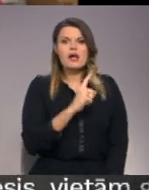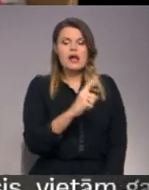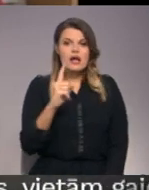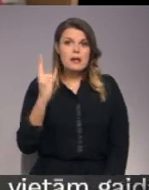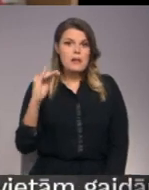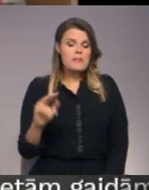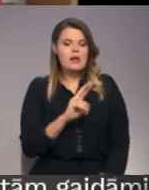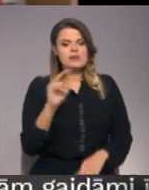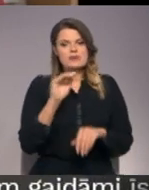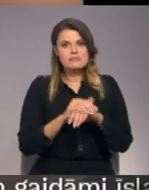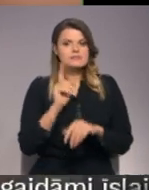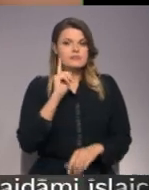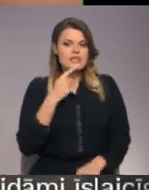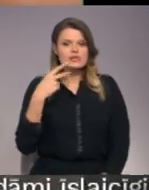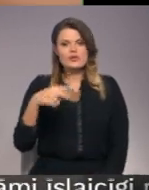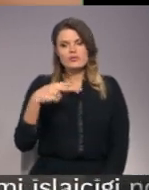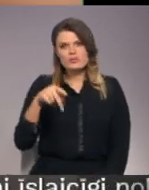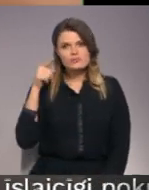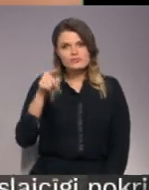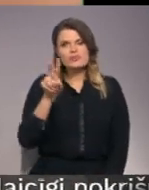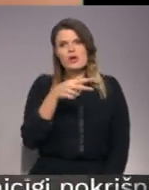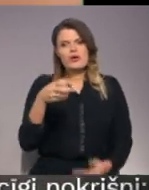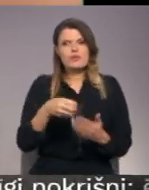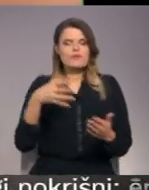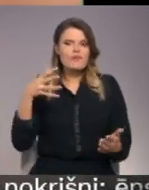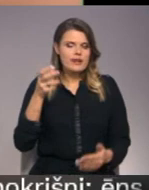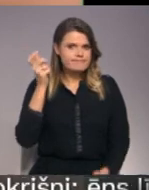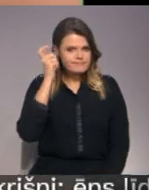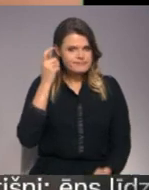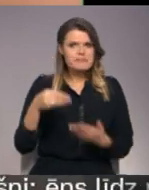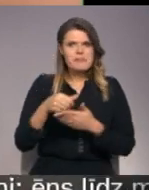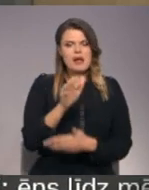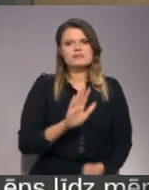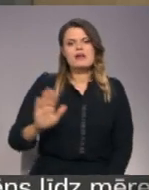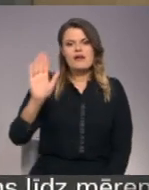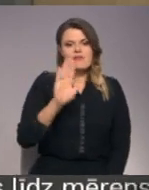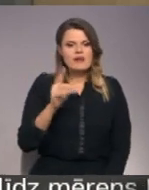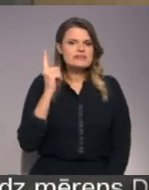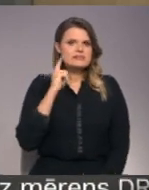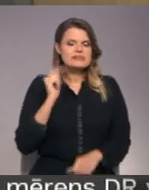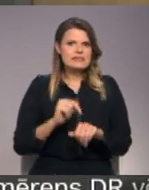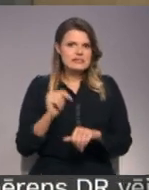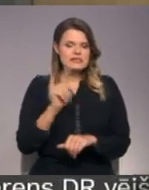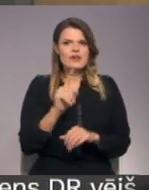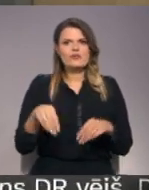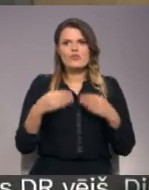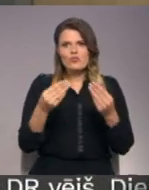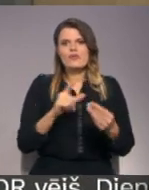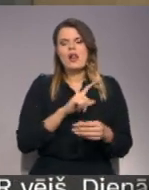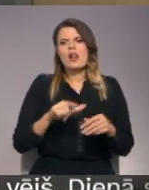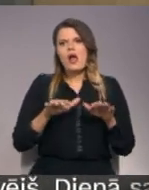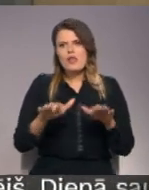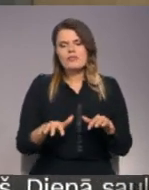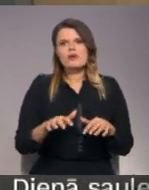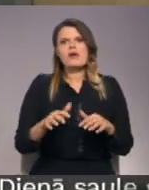kam konstatē nedzirdību, 20 000 eiro vērto tehnoloģiju apmaksā valsts. Dzirdes sajūta ir iedota Latvijā